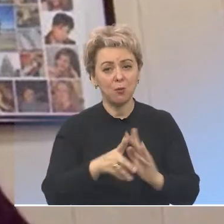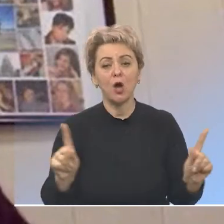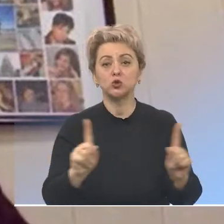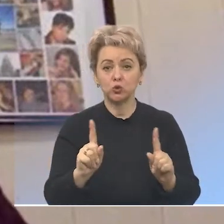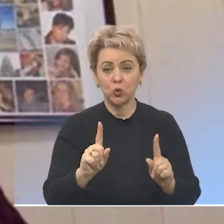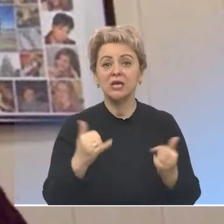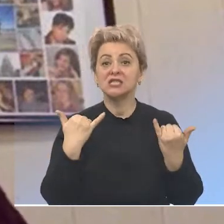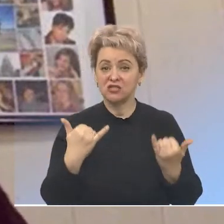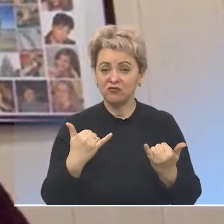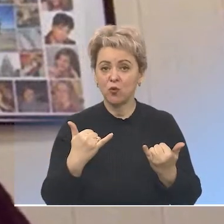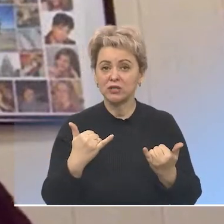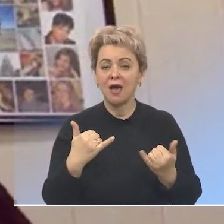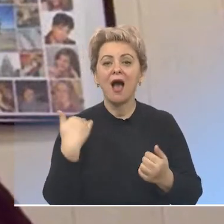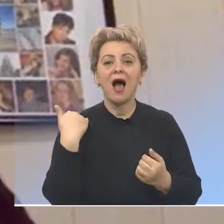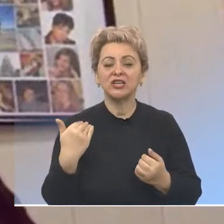сегодня,